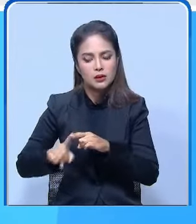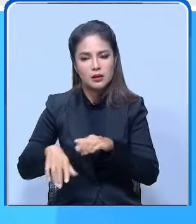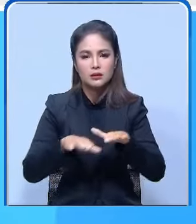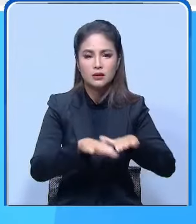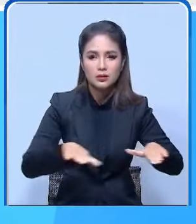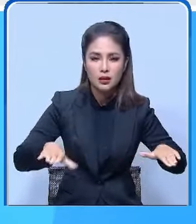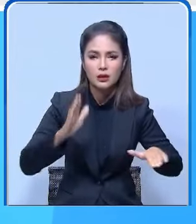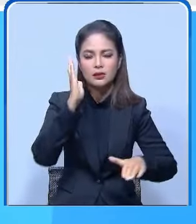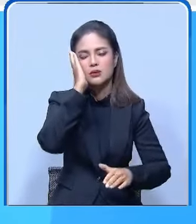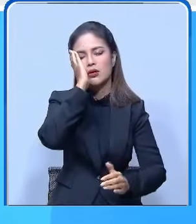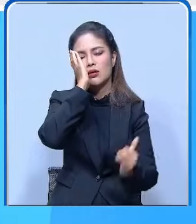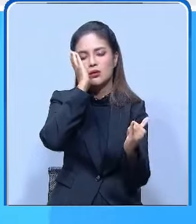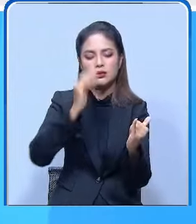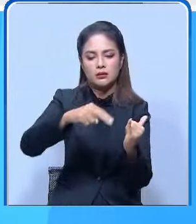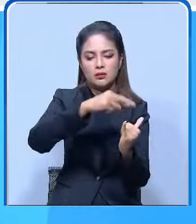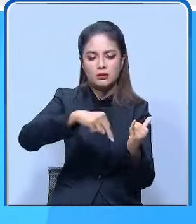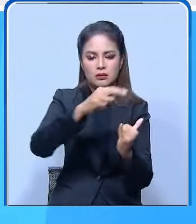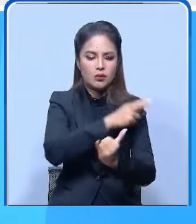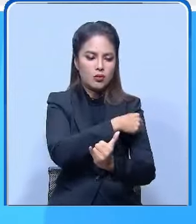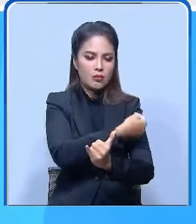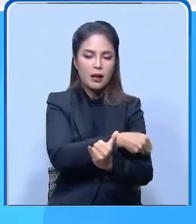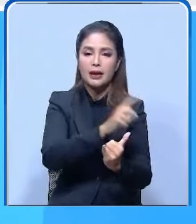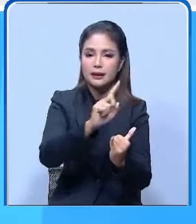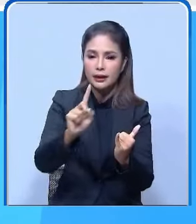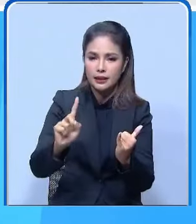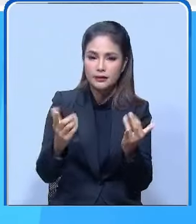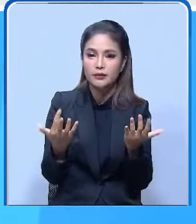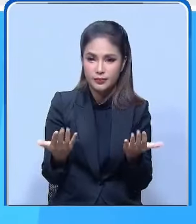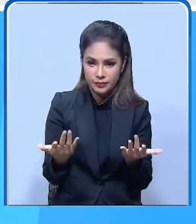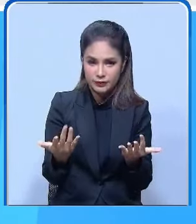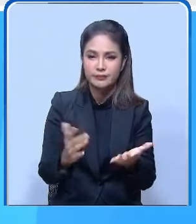าตัวอยู่อีก3คนเป็นอย่างไรเดี๋ยวสนามข่าวออนไลน์มาติดตามกันค่ะ